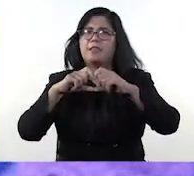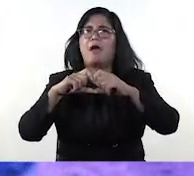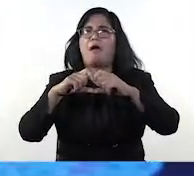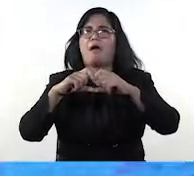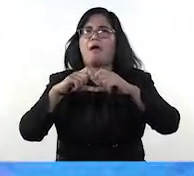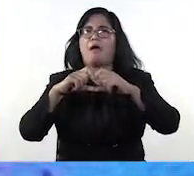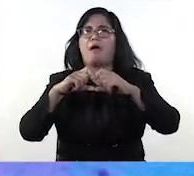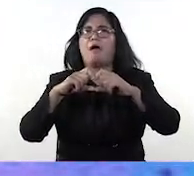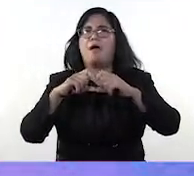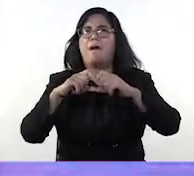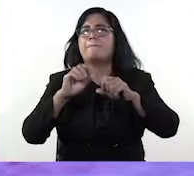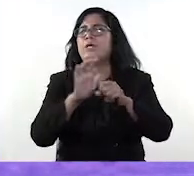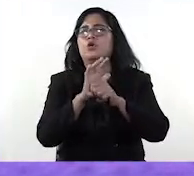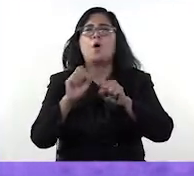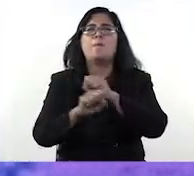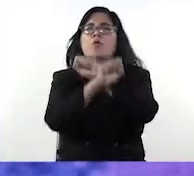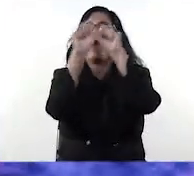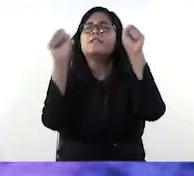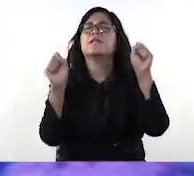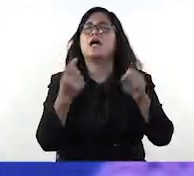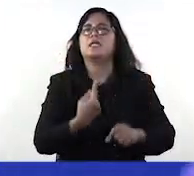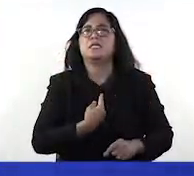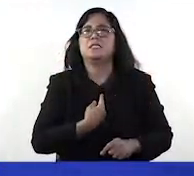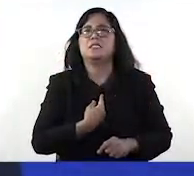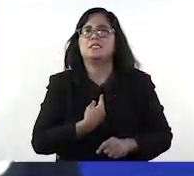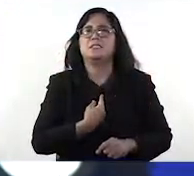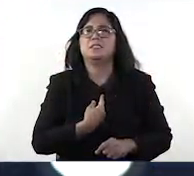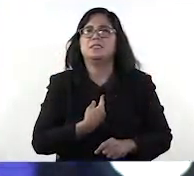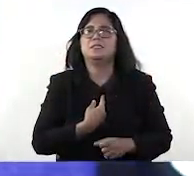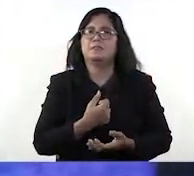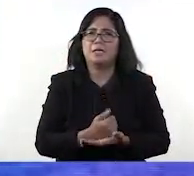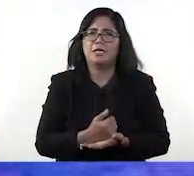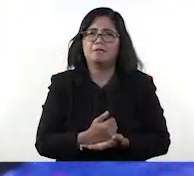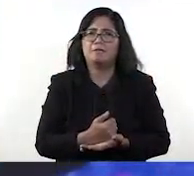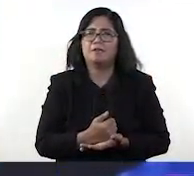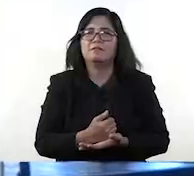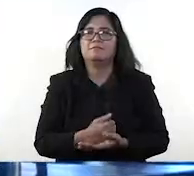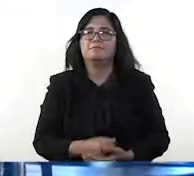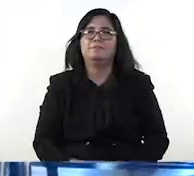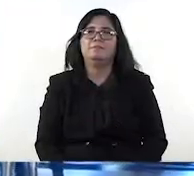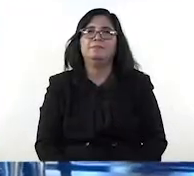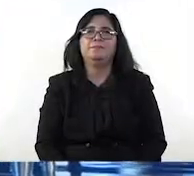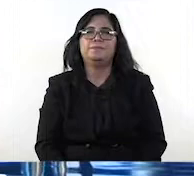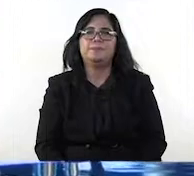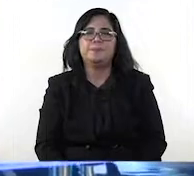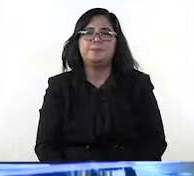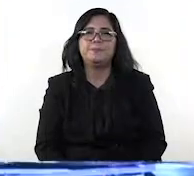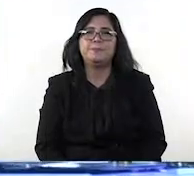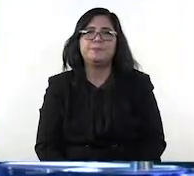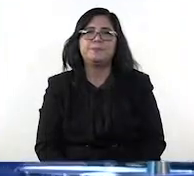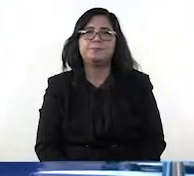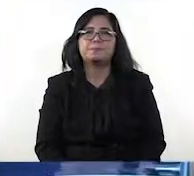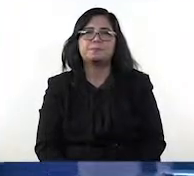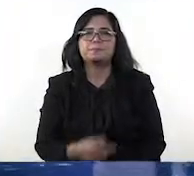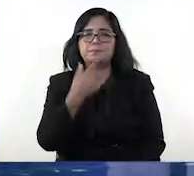penguasaan diri yang jelas jadi jangan suka cowok-cowok ayat untuk membenarkan tindakan saudara yang penuh kekerasan kekasaran